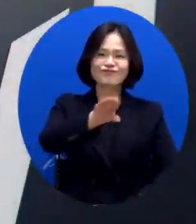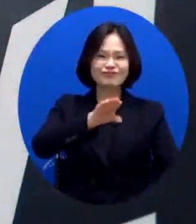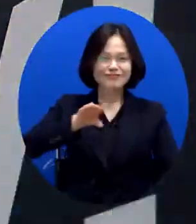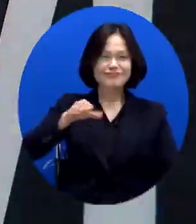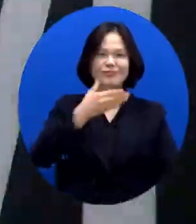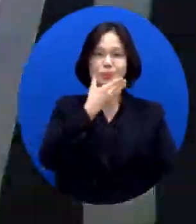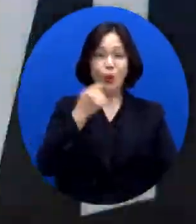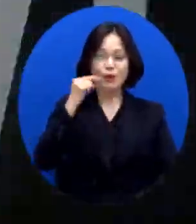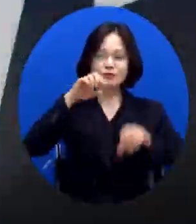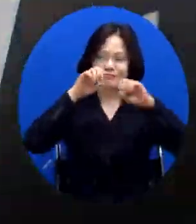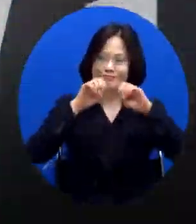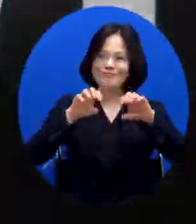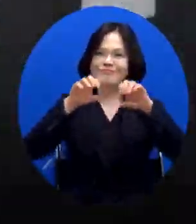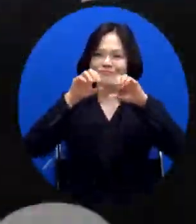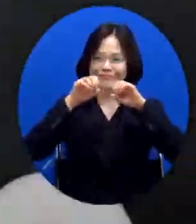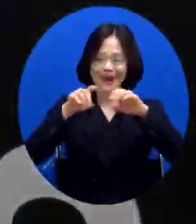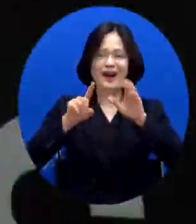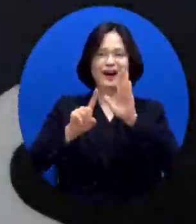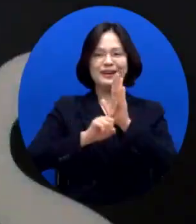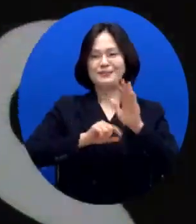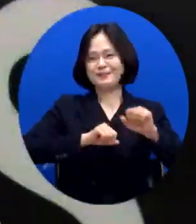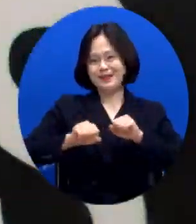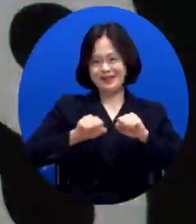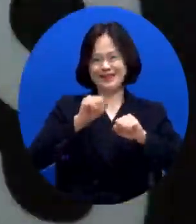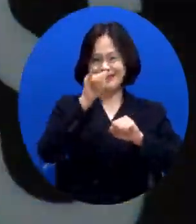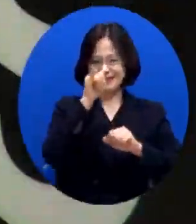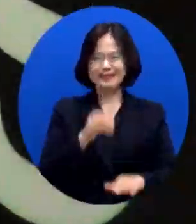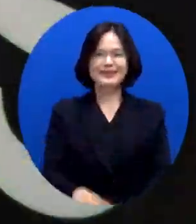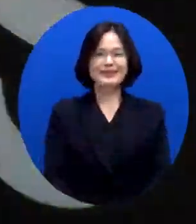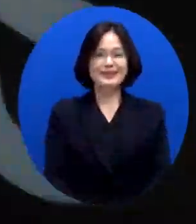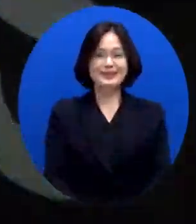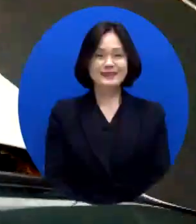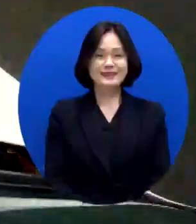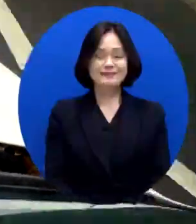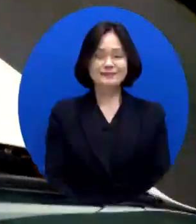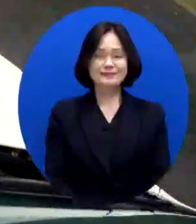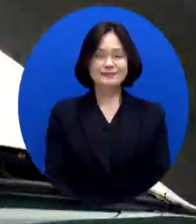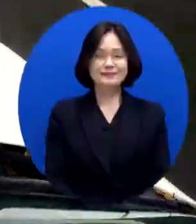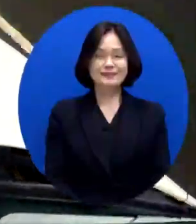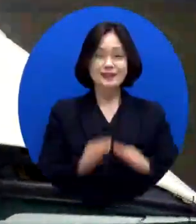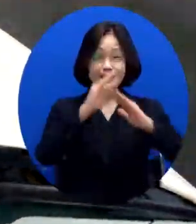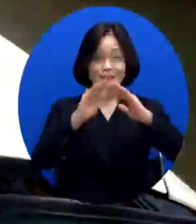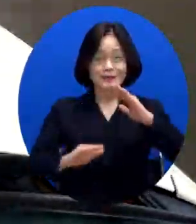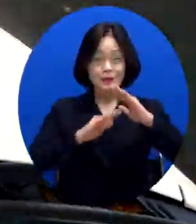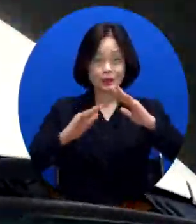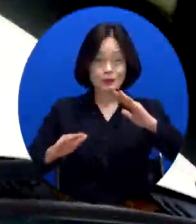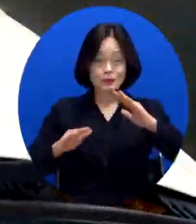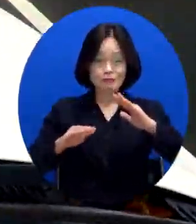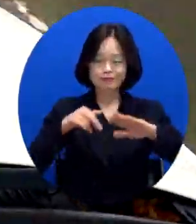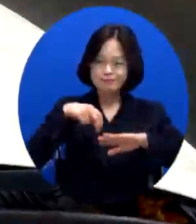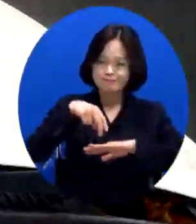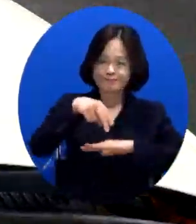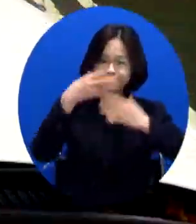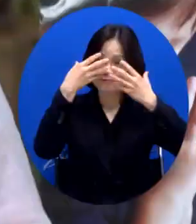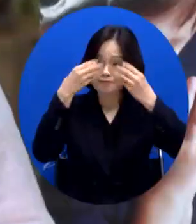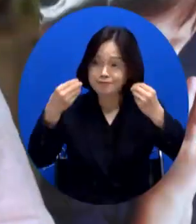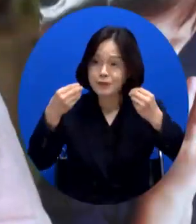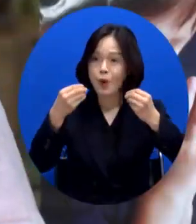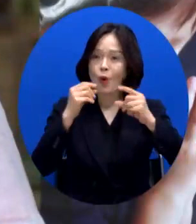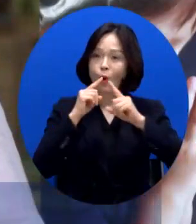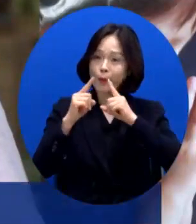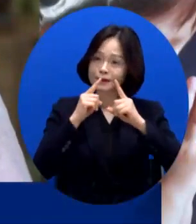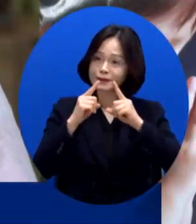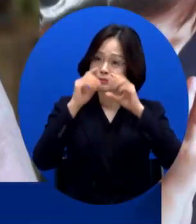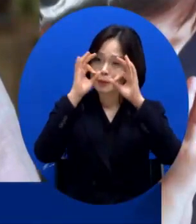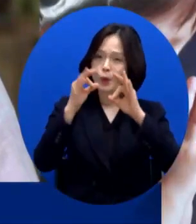복음을 전하기 시작했습니다. 이 광고를 접한 몇몇 호주교회 성도들은 큰 위로를 받았다고 고백합니다.